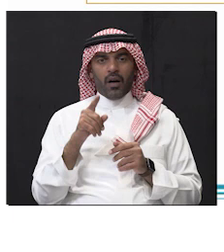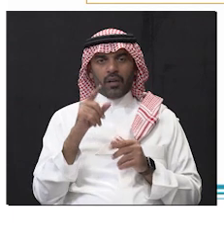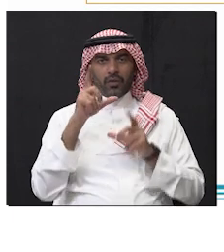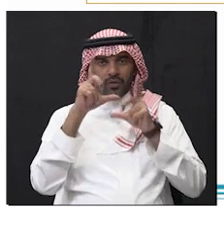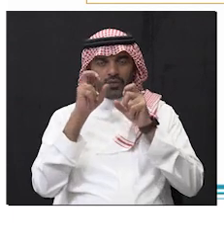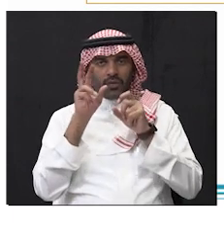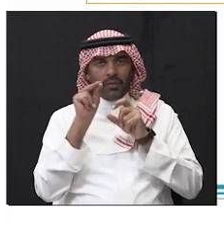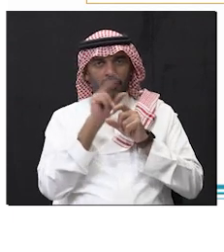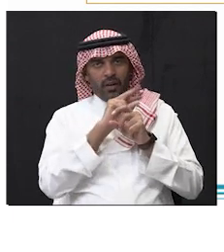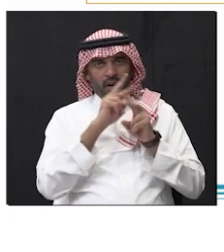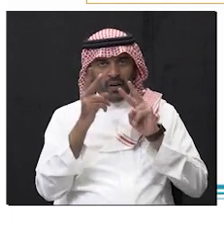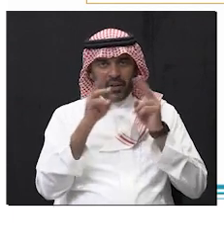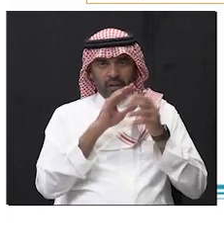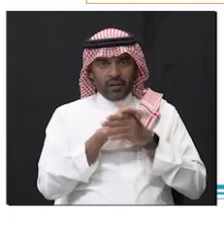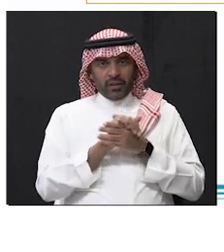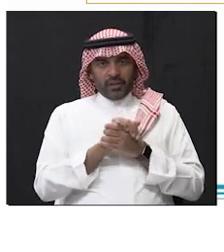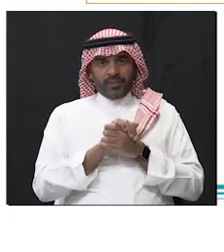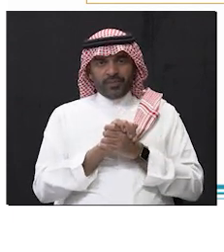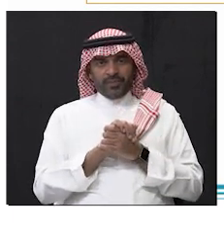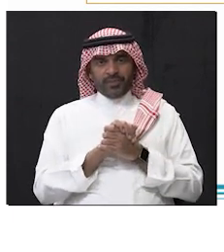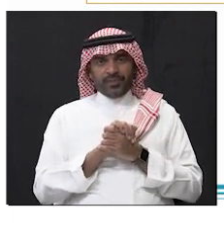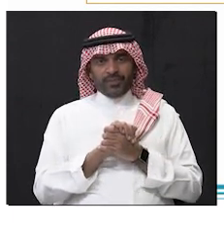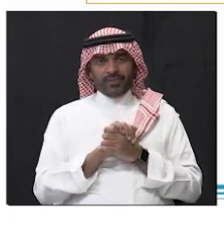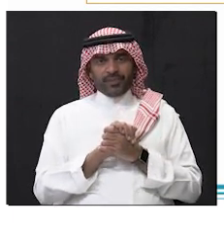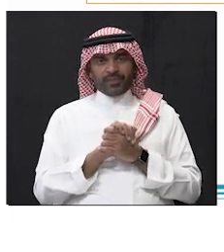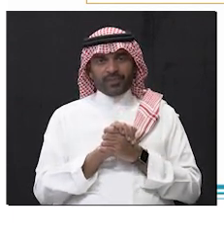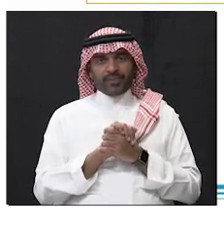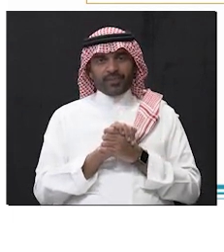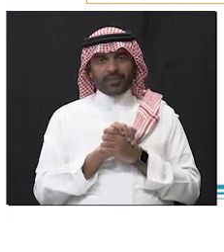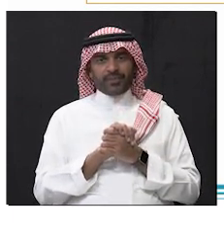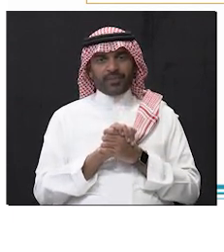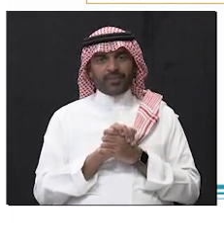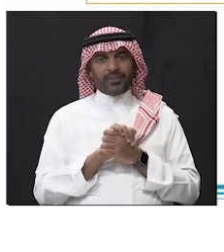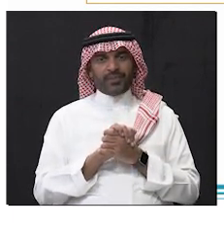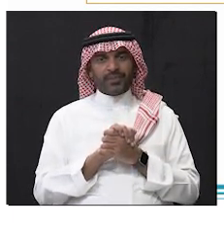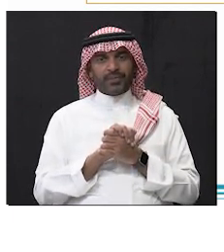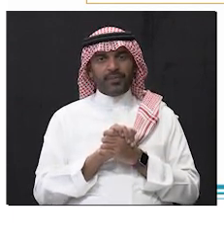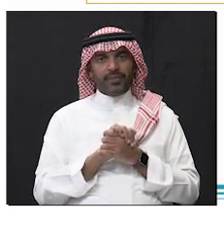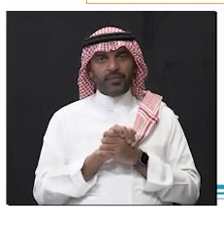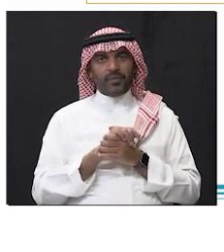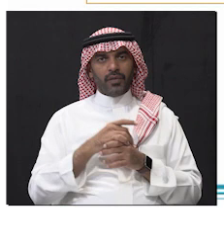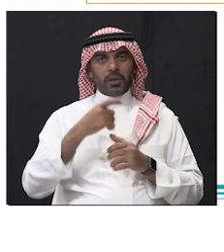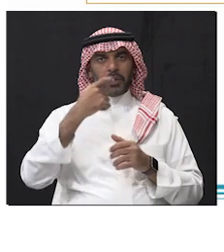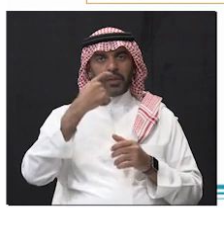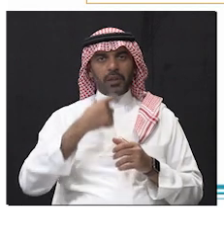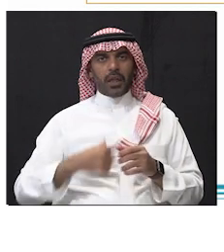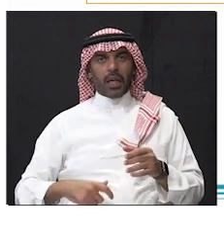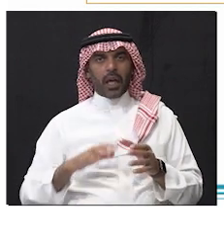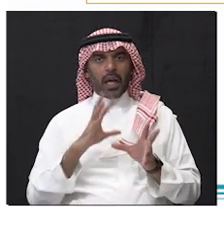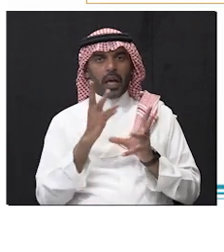والديدان الأسطوانية مثل دودة الإسكارس. كيف شكل الجسم في الديدان المفلطحة؟